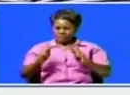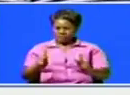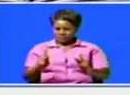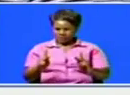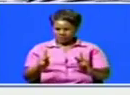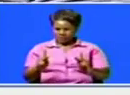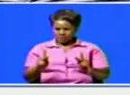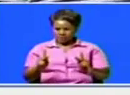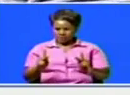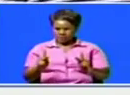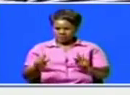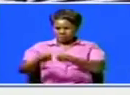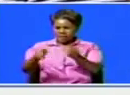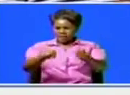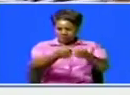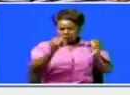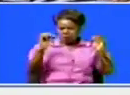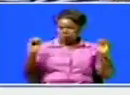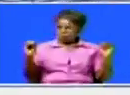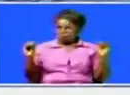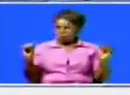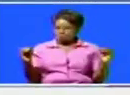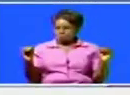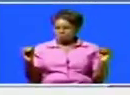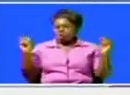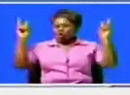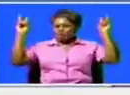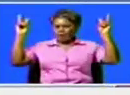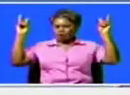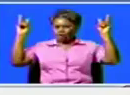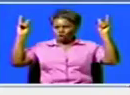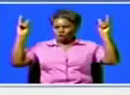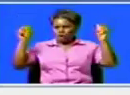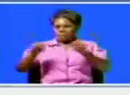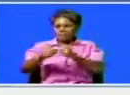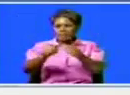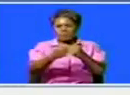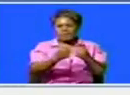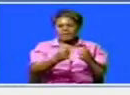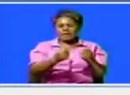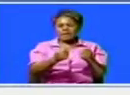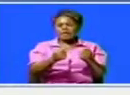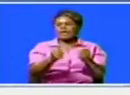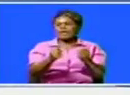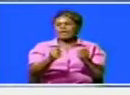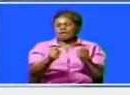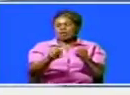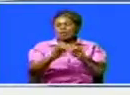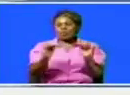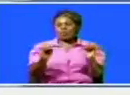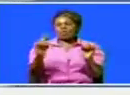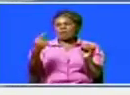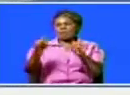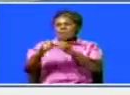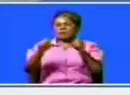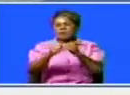kwamba tusibomoe. Hiyo ndio title ya wimbo. Tusibomoe nini? Tusibomoe. Kwanza,